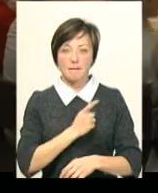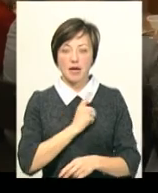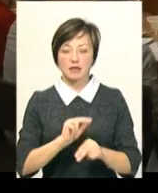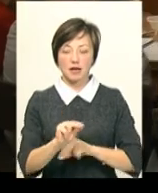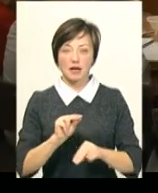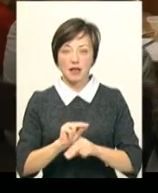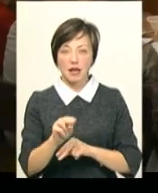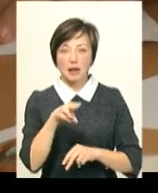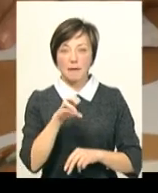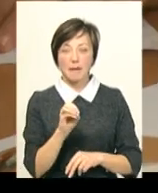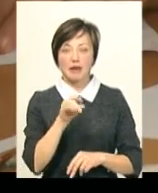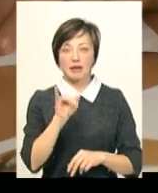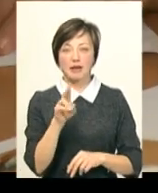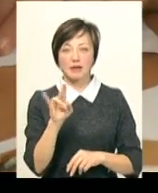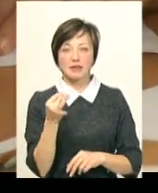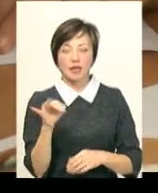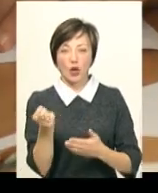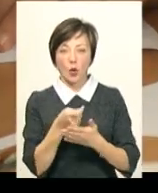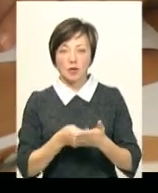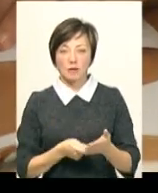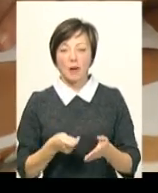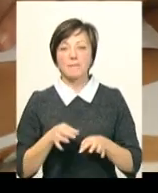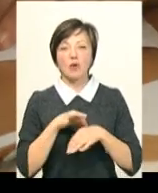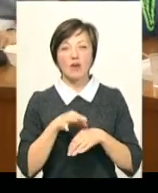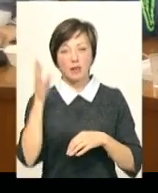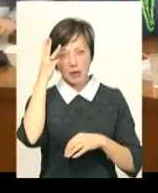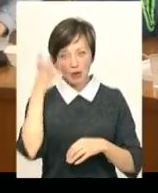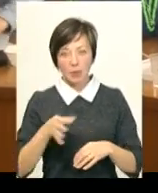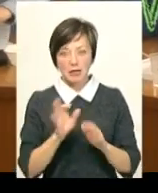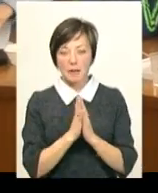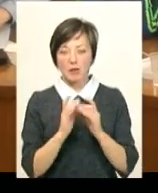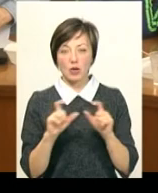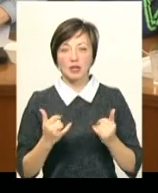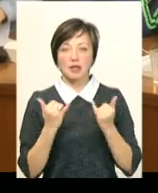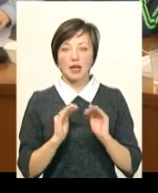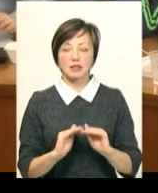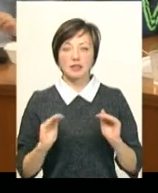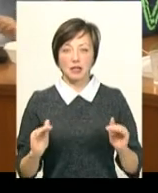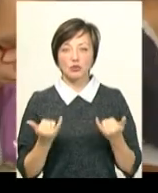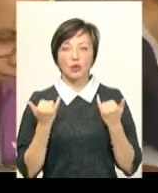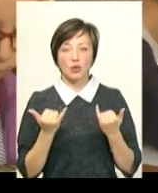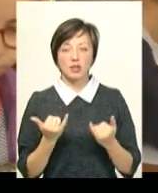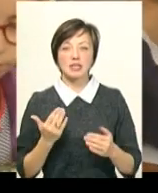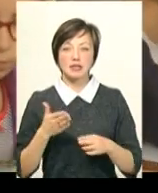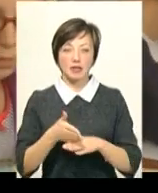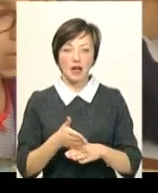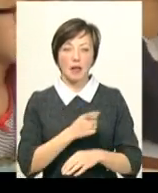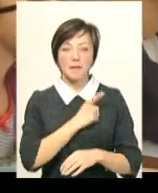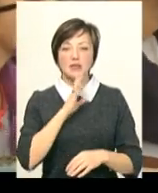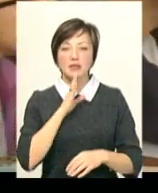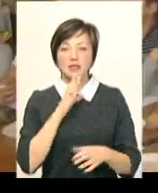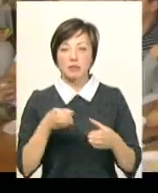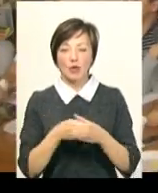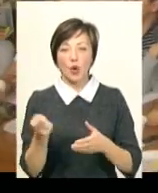по Петриківському розпису провели сьогодні у Хмельницькій обласній бібліотеці для дітей імені Шевченка. Сьогодні завітали майстрині зі